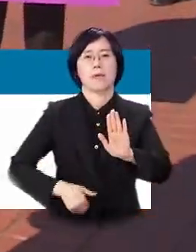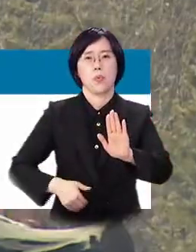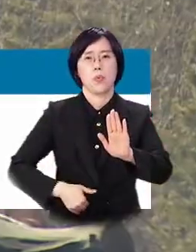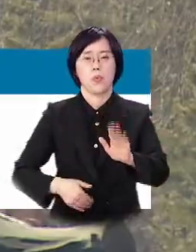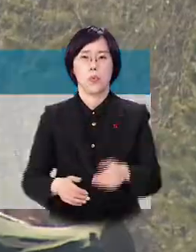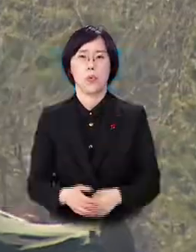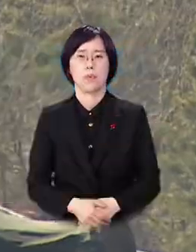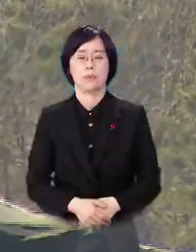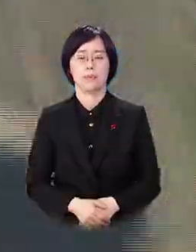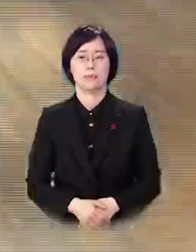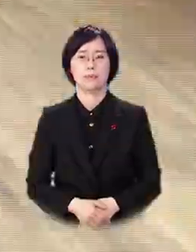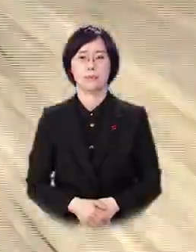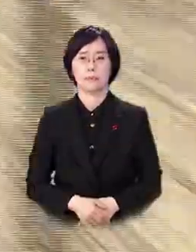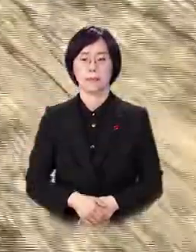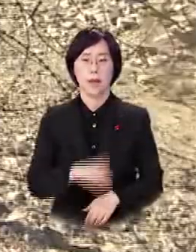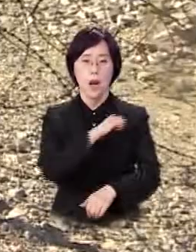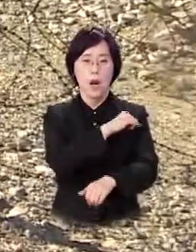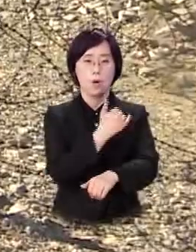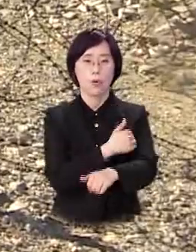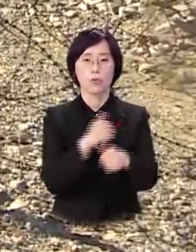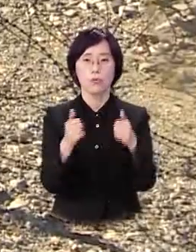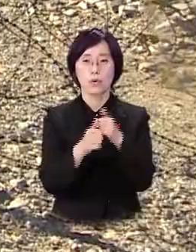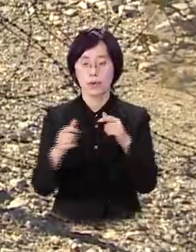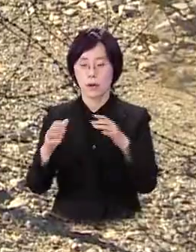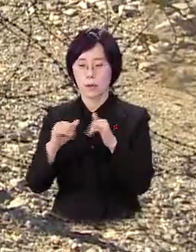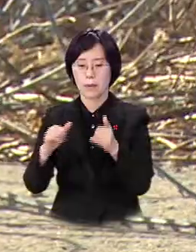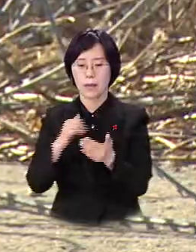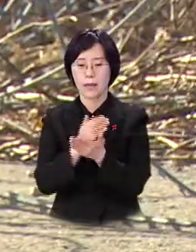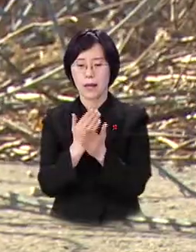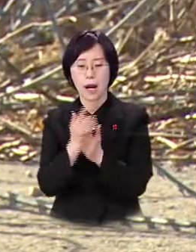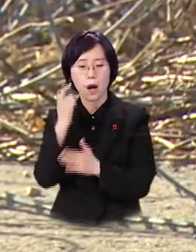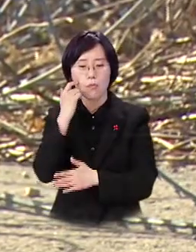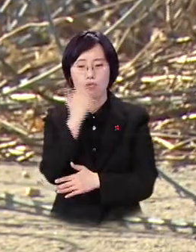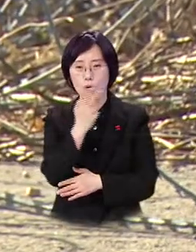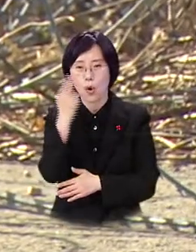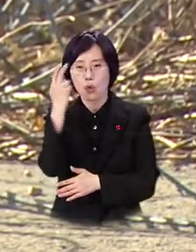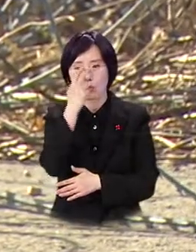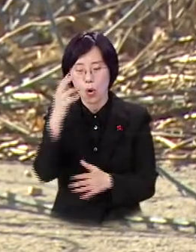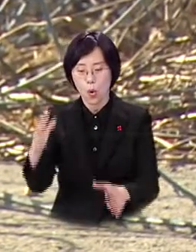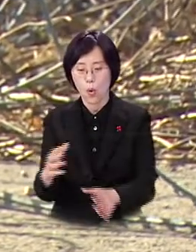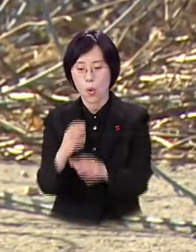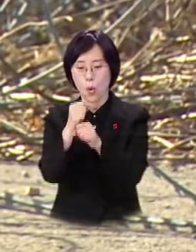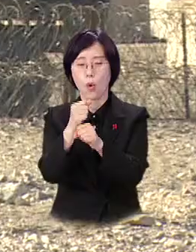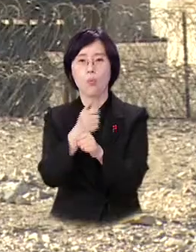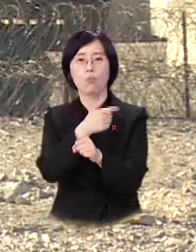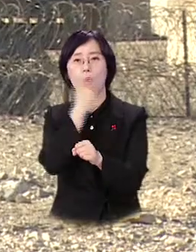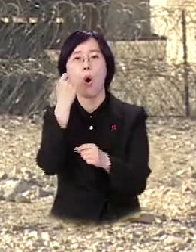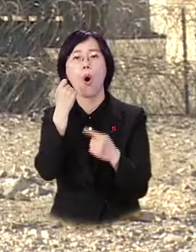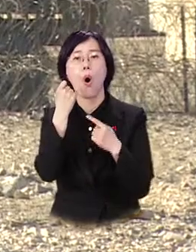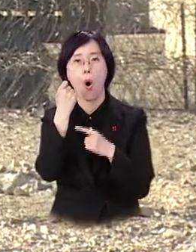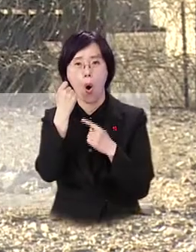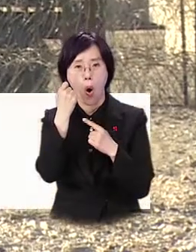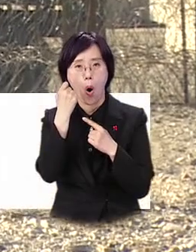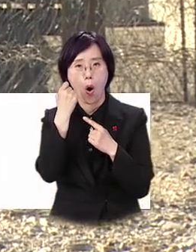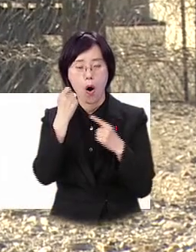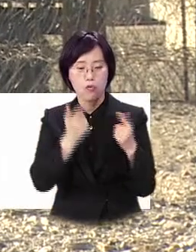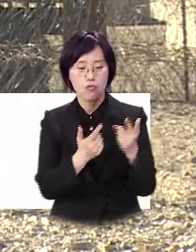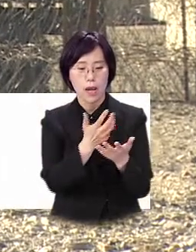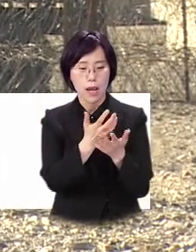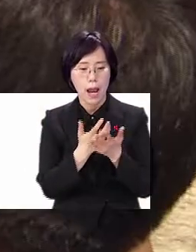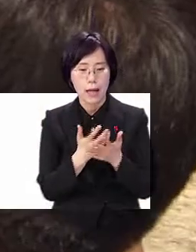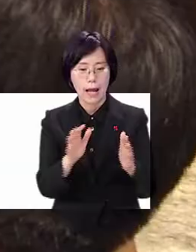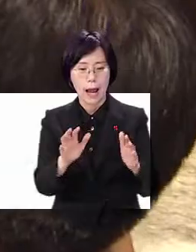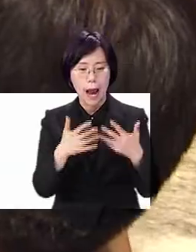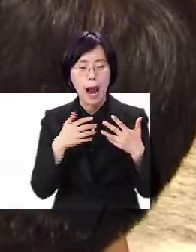됩니다. 권익위가 주민들의 폭넓은 의견 반영과 수렴 과정이 부족한 상태에서 중재안